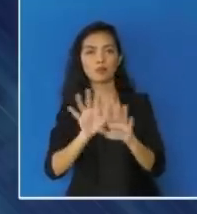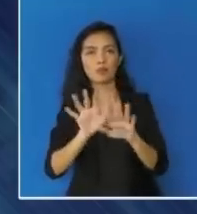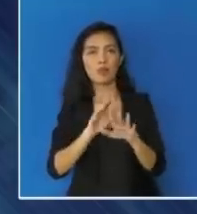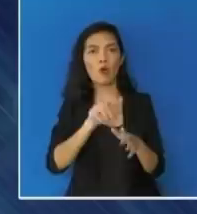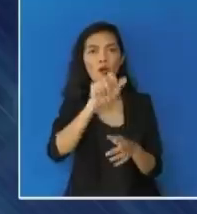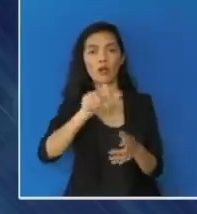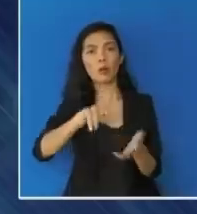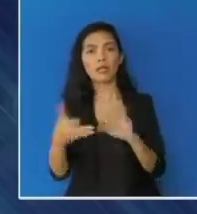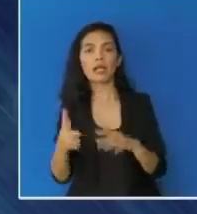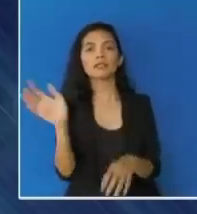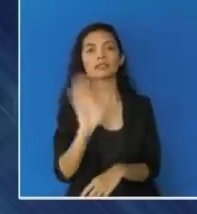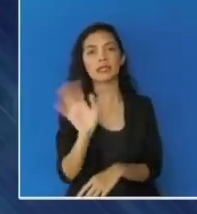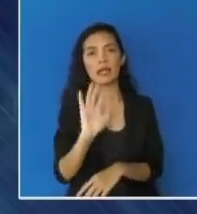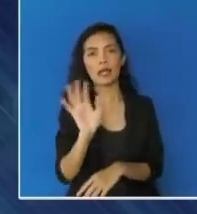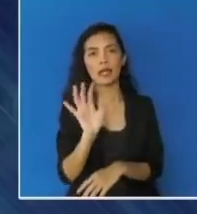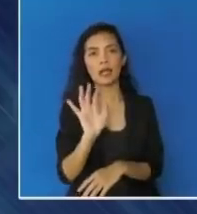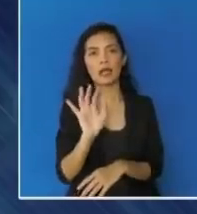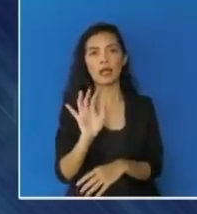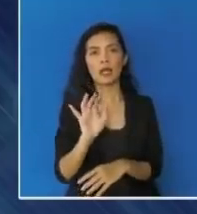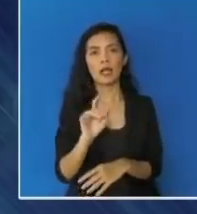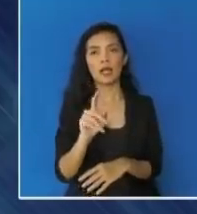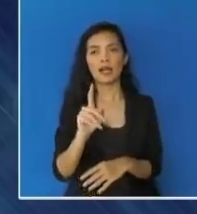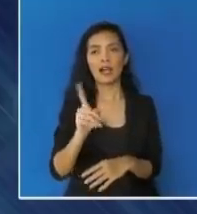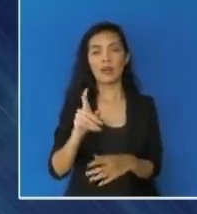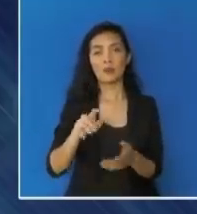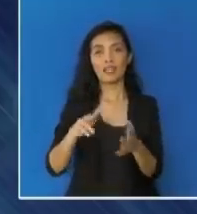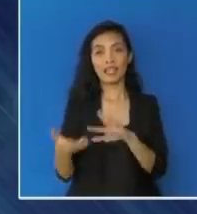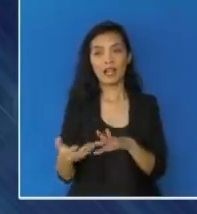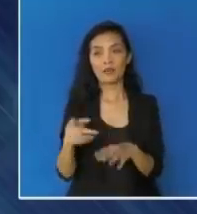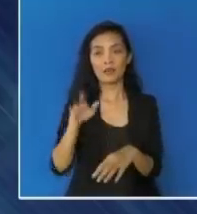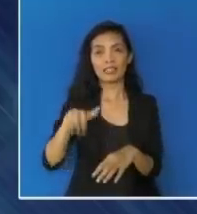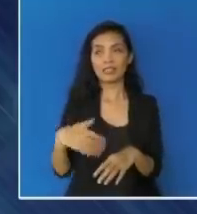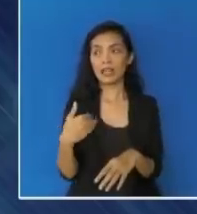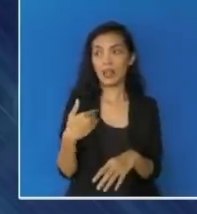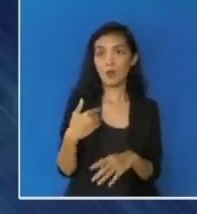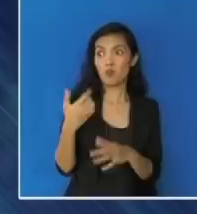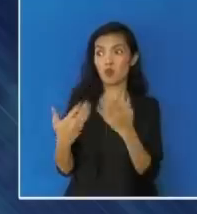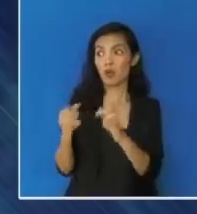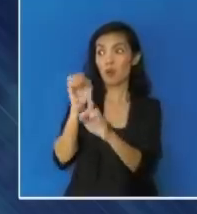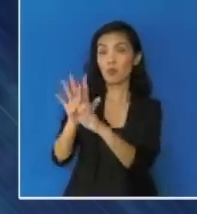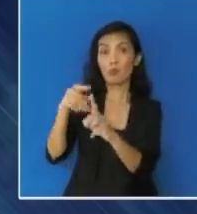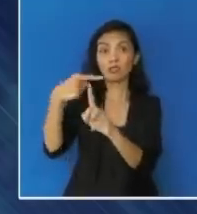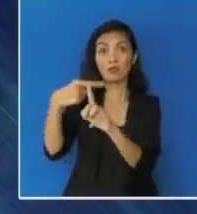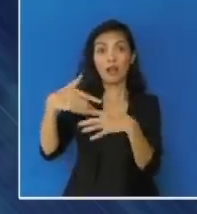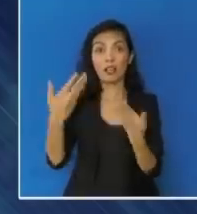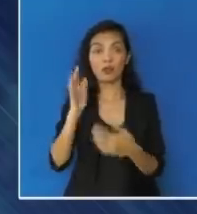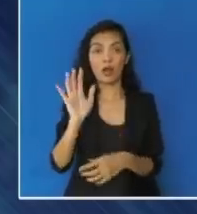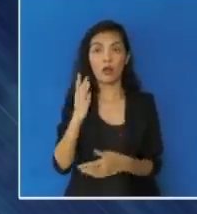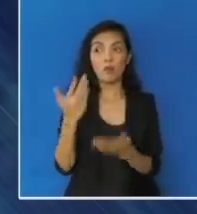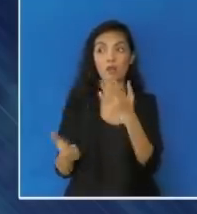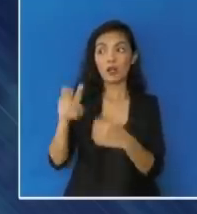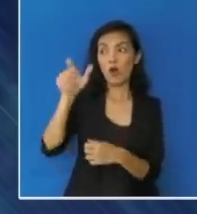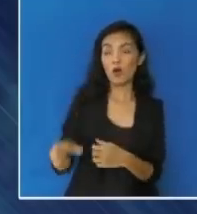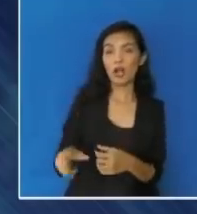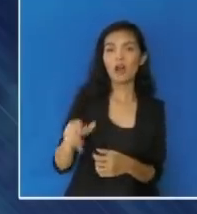yang meninggal dalam status belum terkonfirmasi. Bisa saja bahwa ternyata pasien